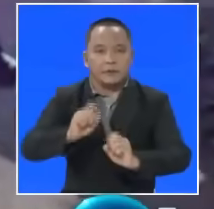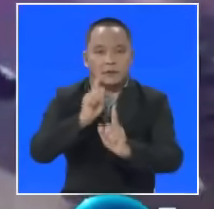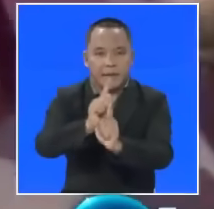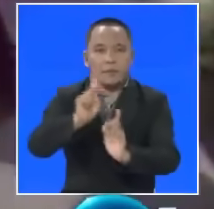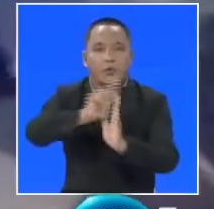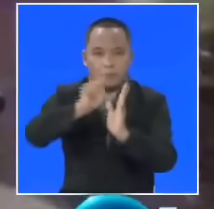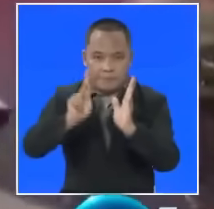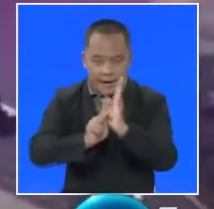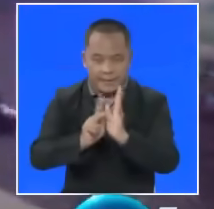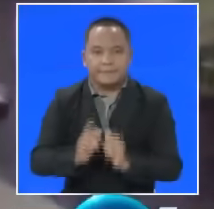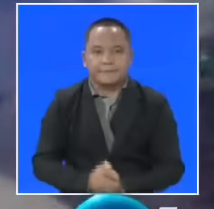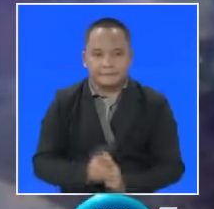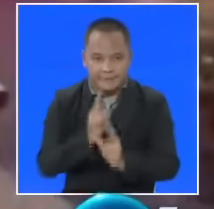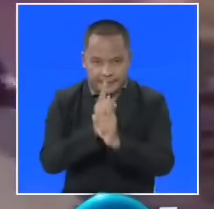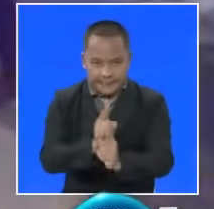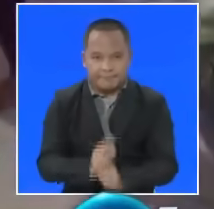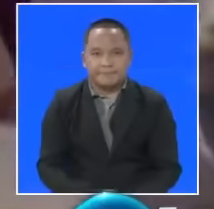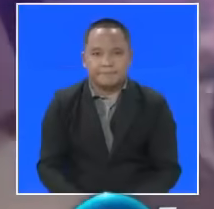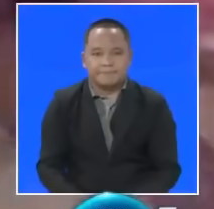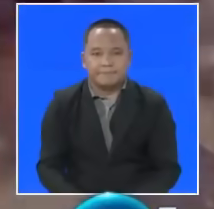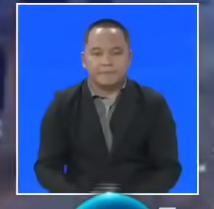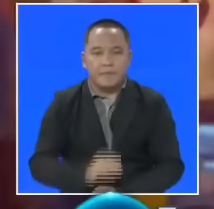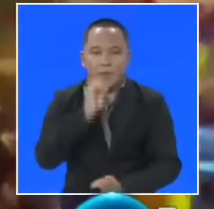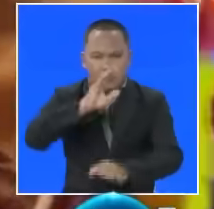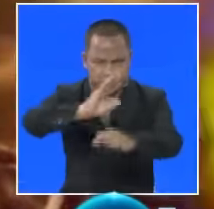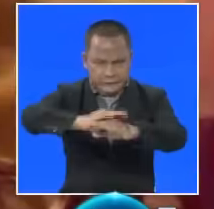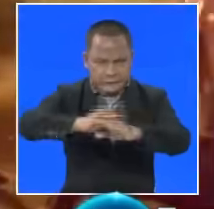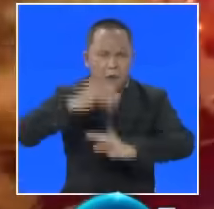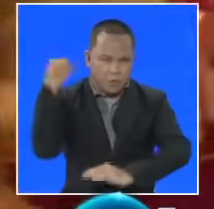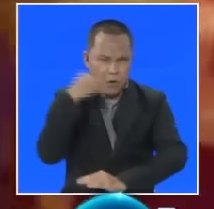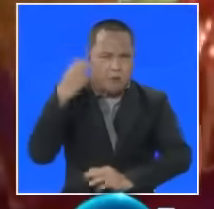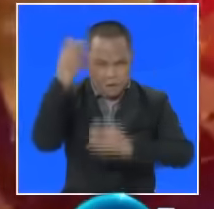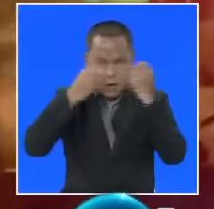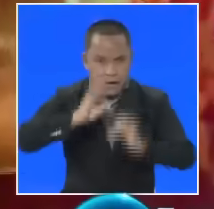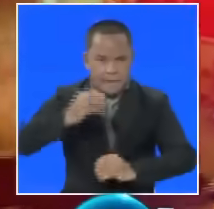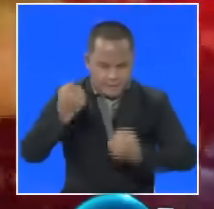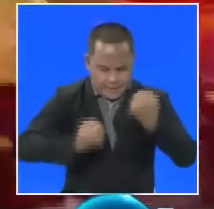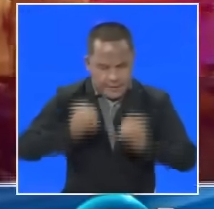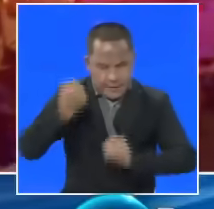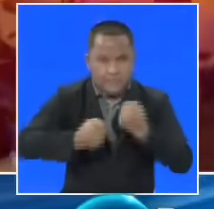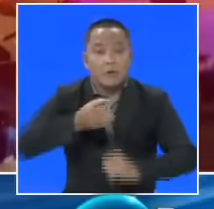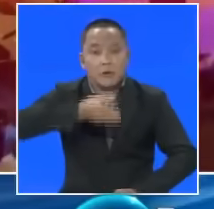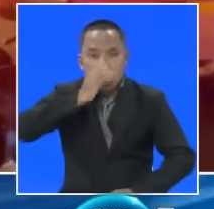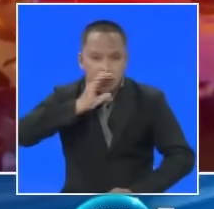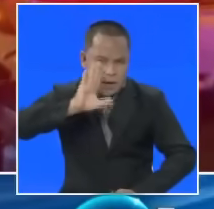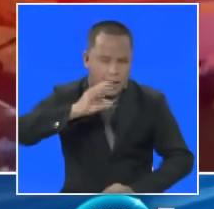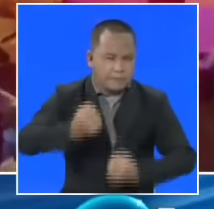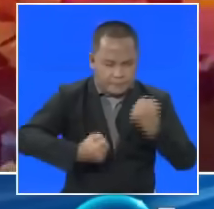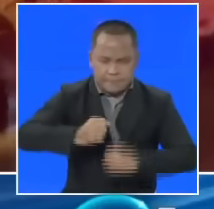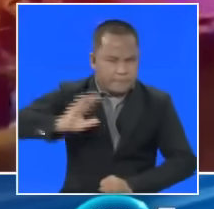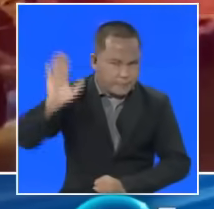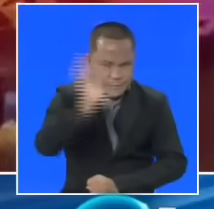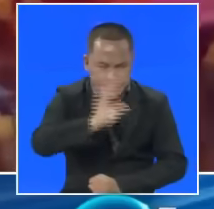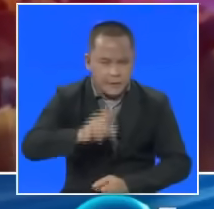ามกระบวนการทางกฎหมายต่อไปค่ะก็ย้ำเตือนกันตลอดนะไม่ใช่เมาไม่ขับอย่างเดียวนะดื่มก็ไม่สมควรที่